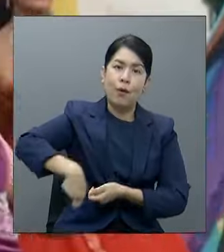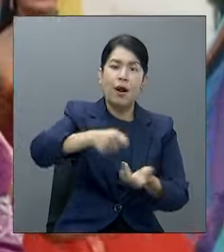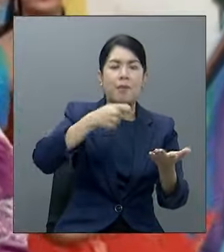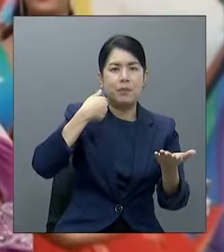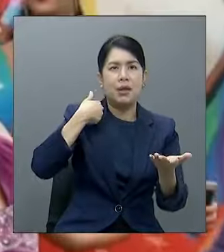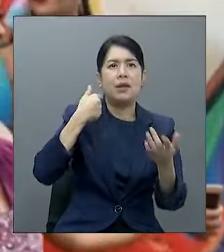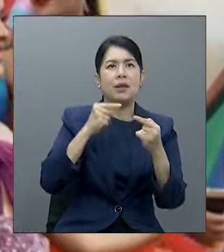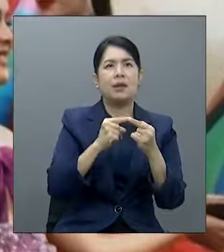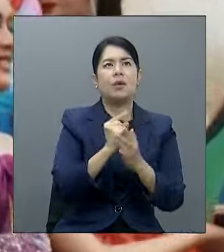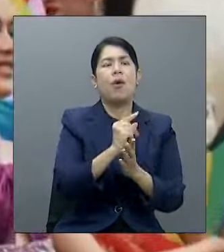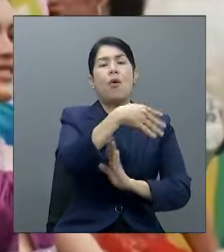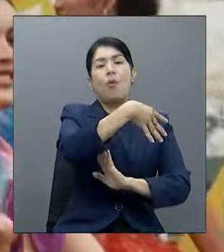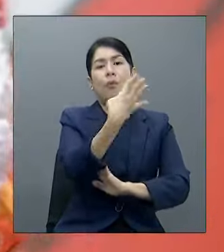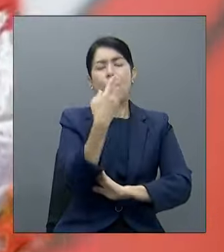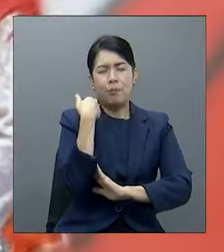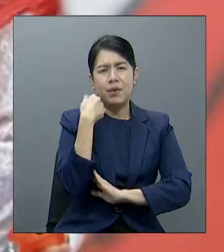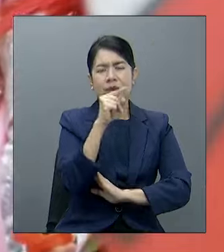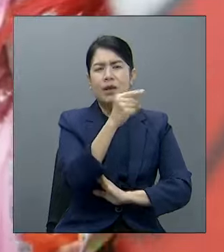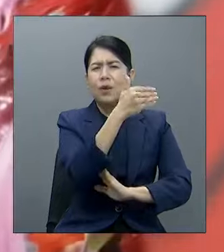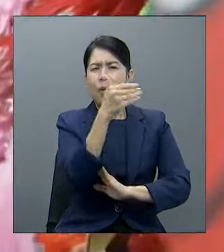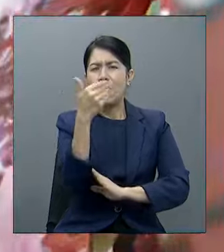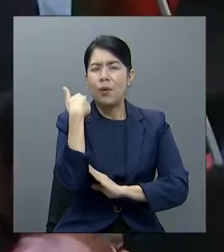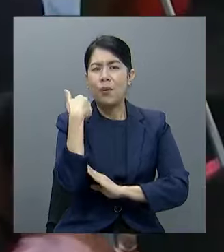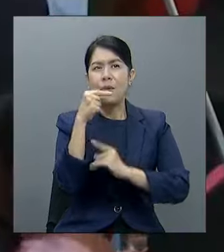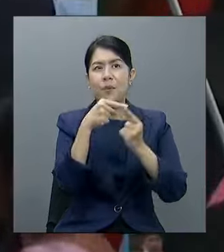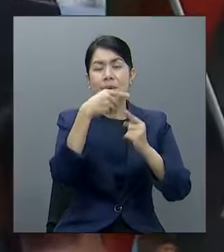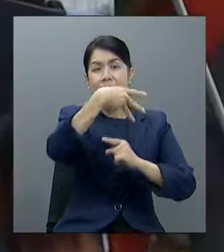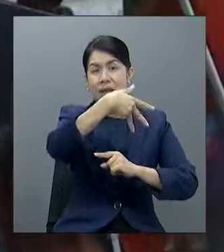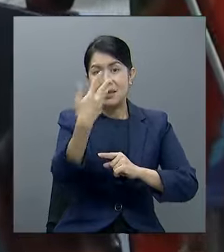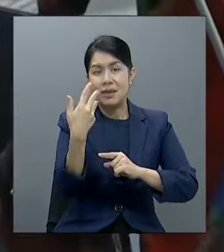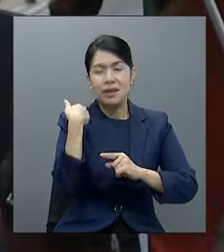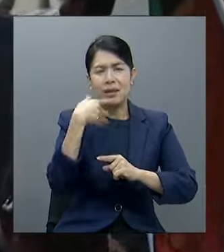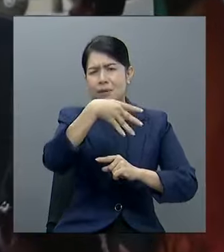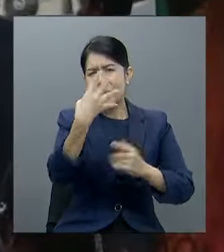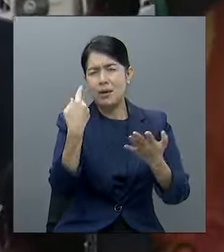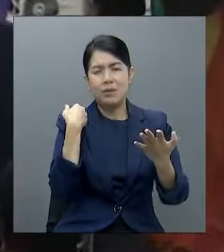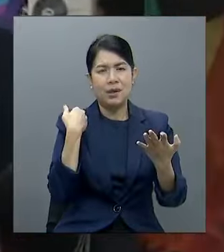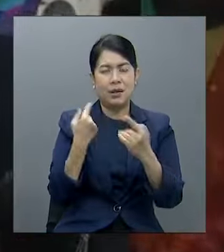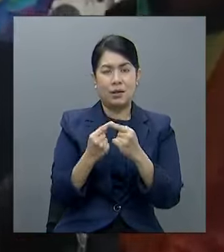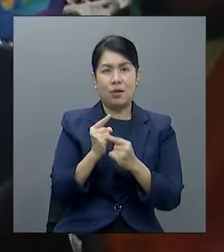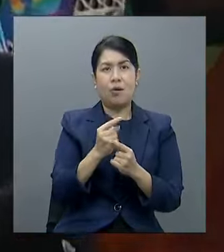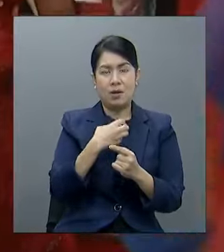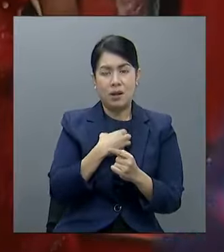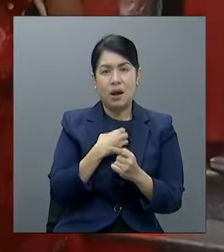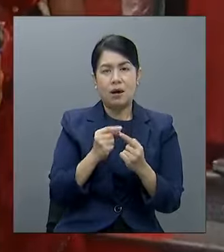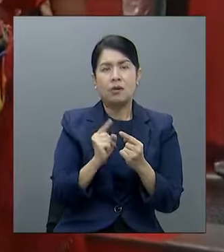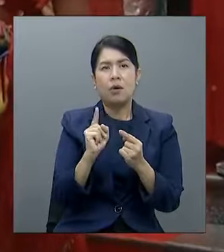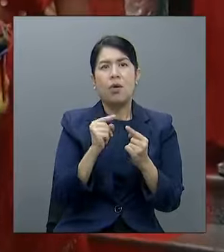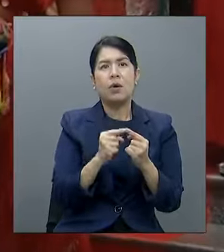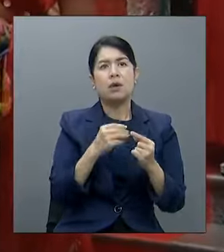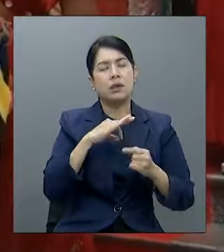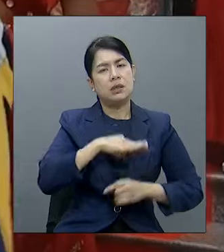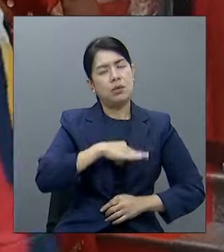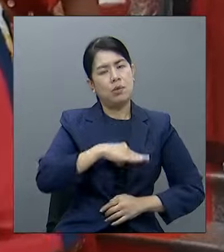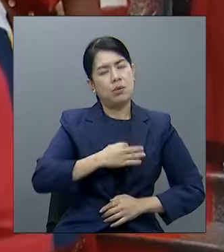รุ้งไปร่วมกับขบวนสงกรานต์เนี่ยเราไม่ได้ไปเพราะว่าจะเอาธงรุ้งไปอย่างเดียวแต่เราต้องการเอาคอนเซปต์ของความภาคภูมิ